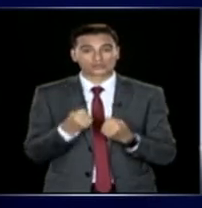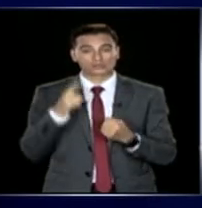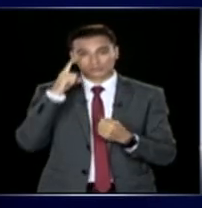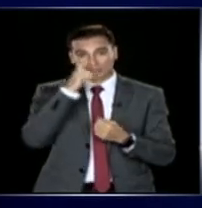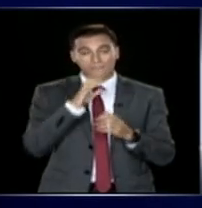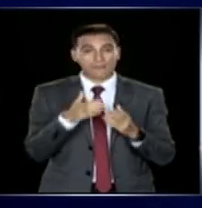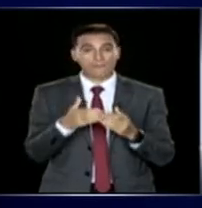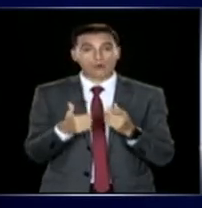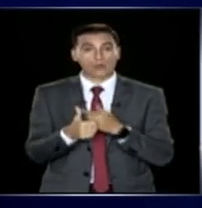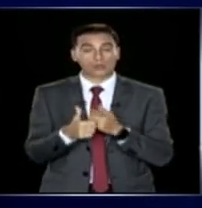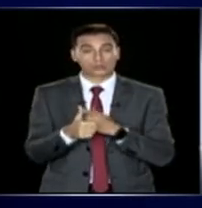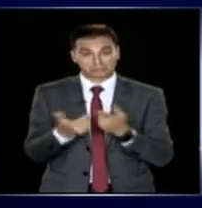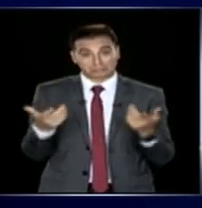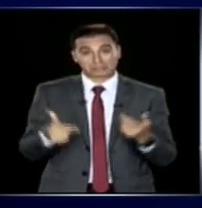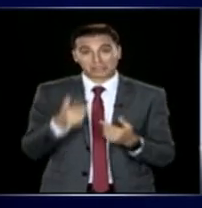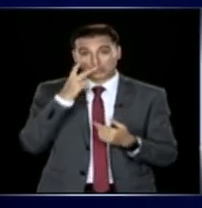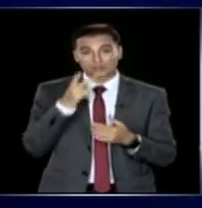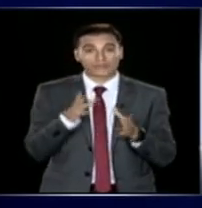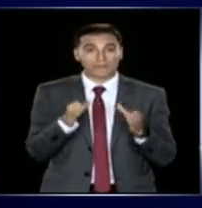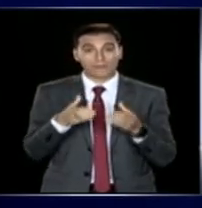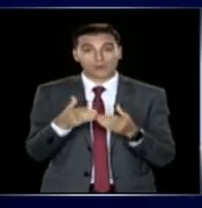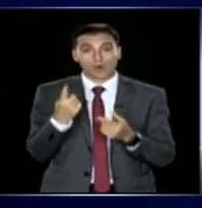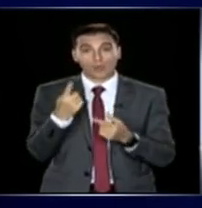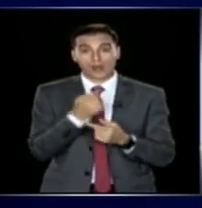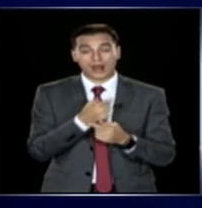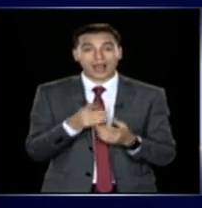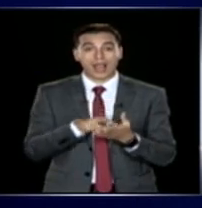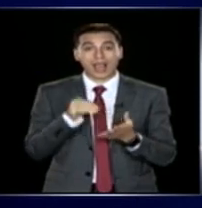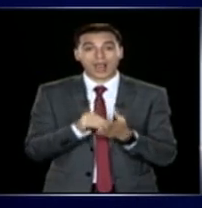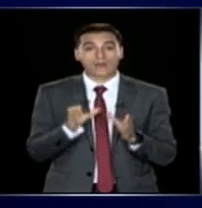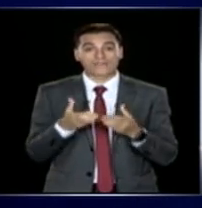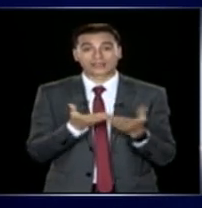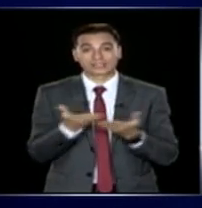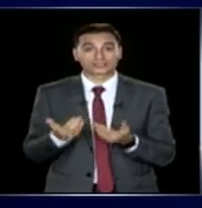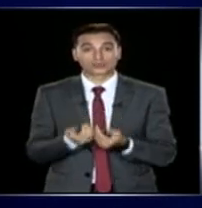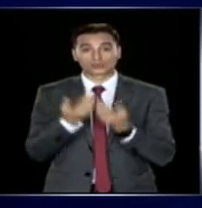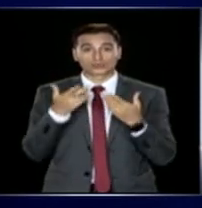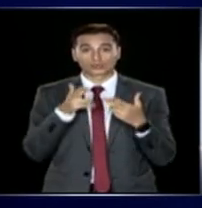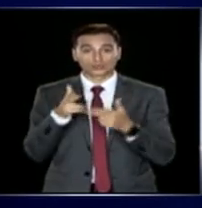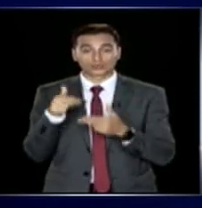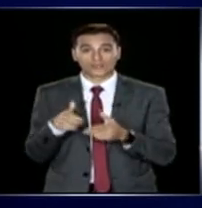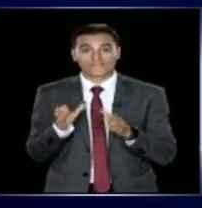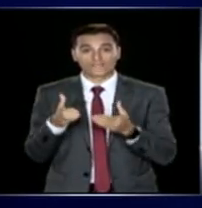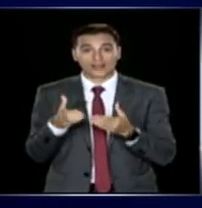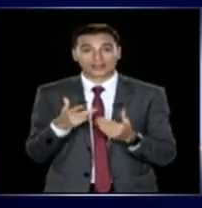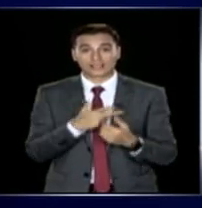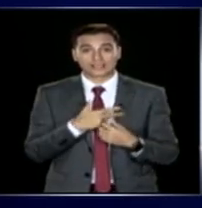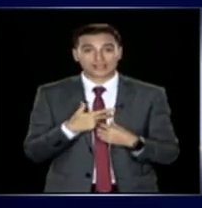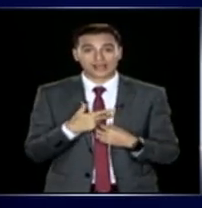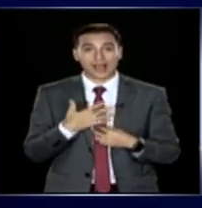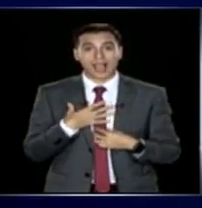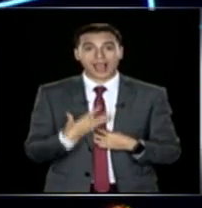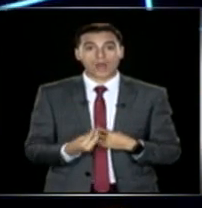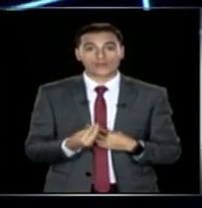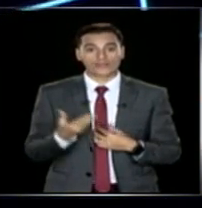وصعبة. خلينا نشوف هيحصل إيه في المجموعة الأولى. وأول فريق مشرفنا النهاردة في الاستوديو رحب كلنا فريق